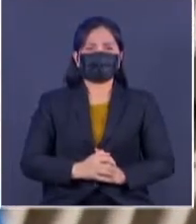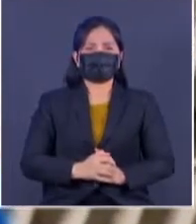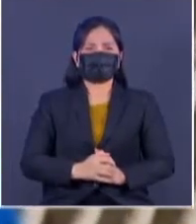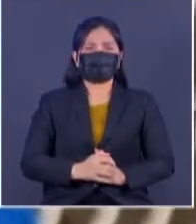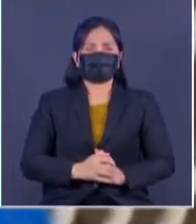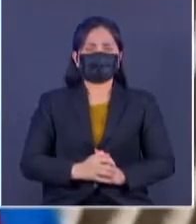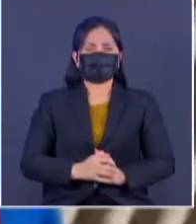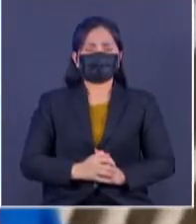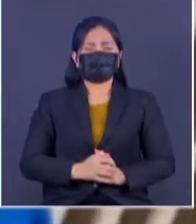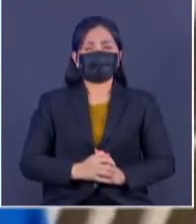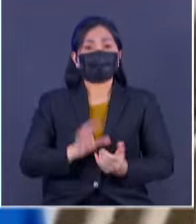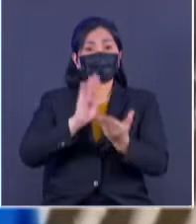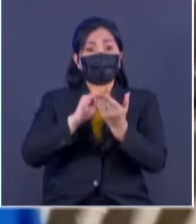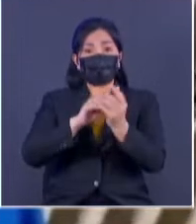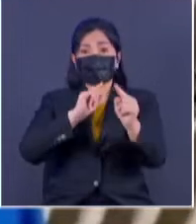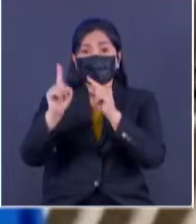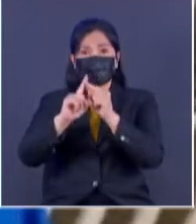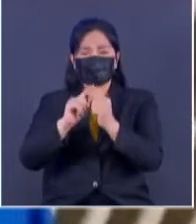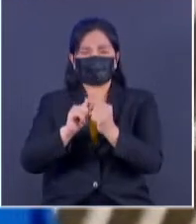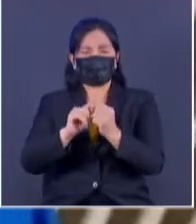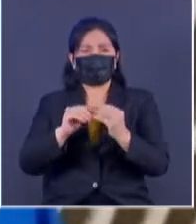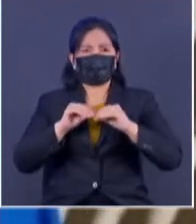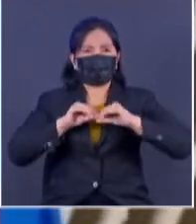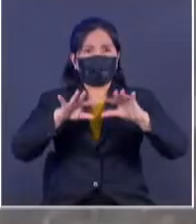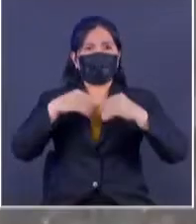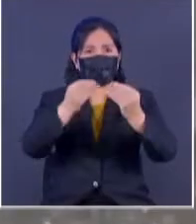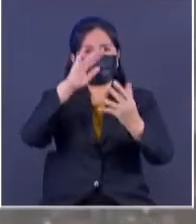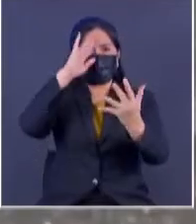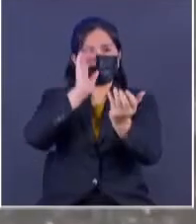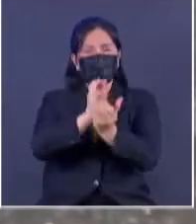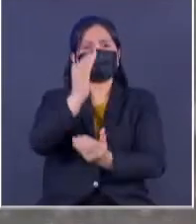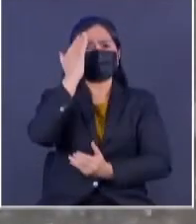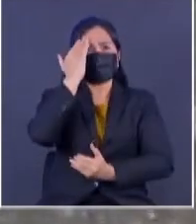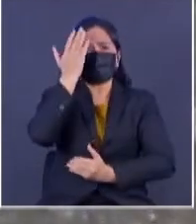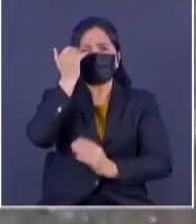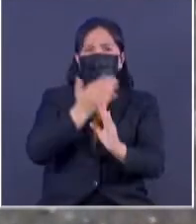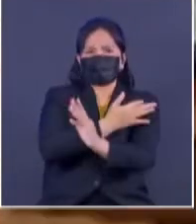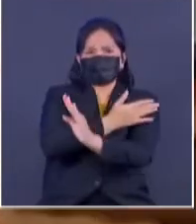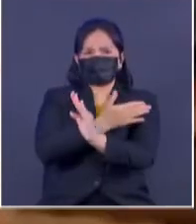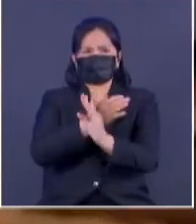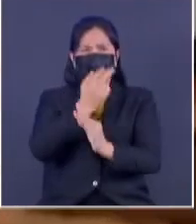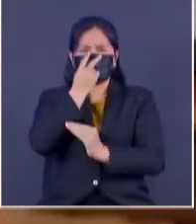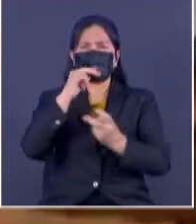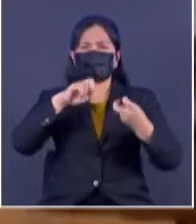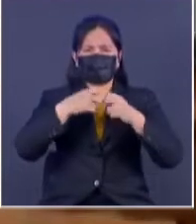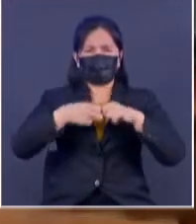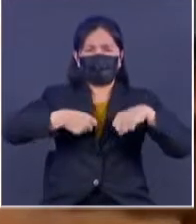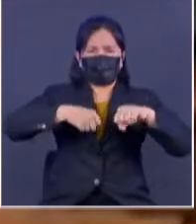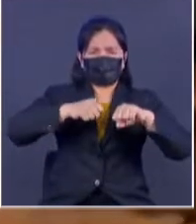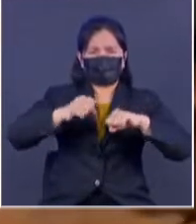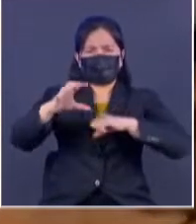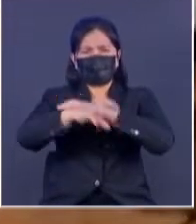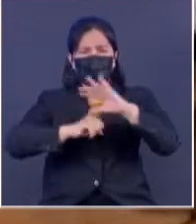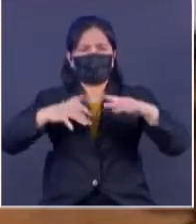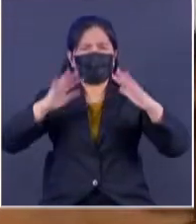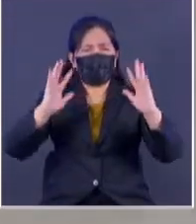ถูกส่งต่อไปยันด่านต่าง ๆ นะฮะเพราะว่าช่วงระยะหลังมาช่วงหลายปีหลังเลยครับการขโมยรถจักรยานยนต์เนี่ยส่วน